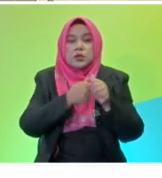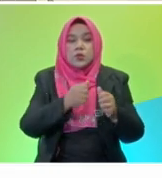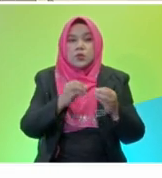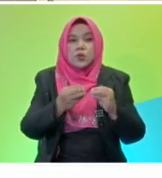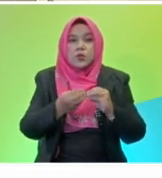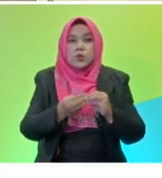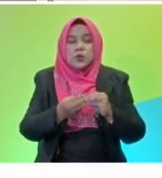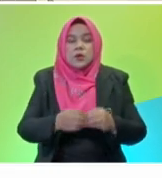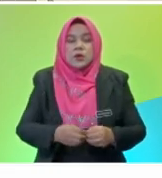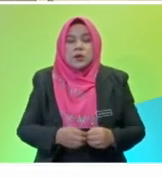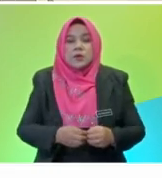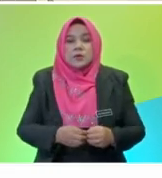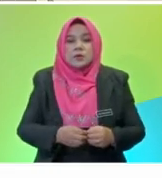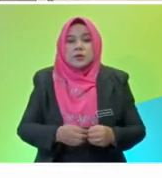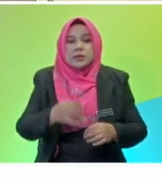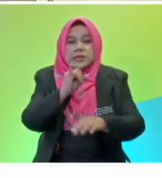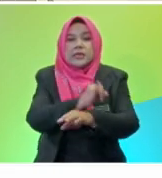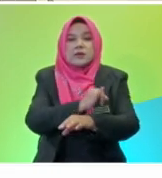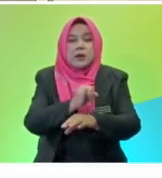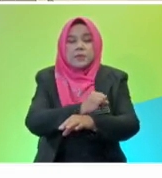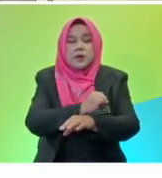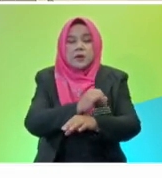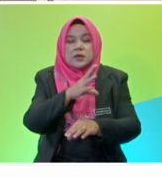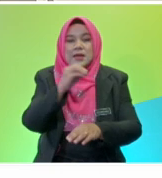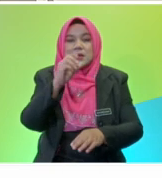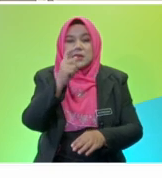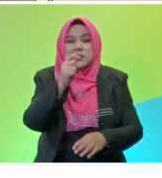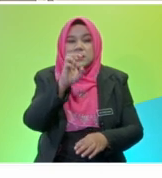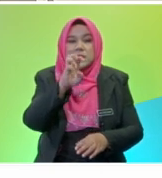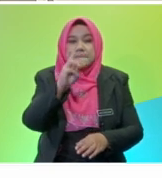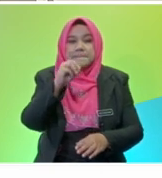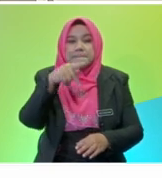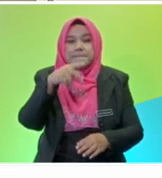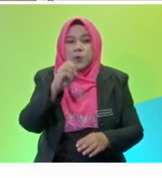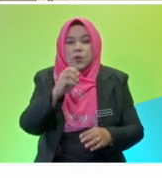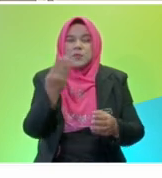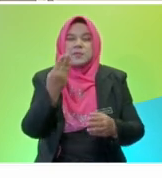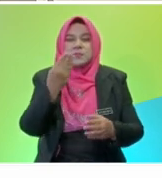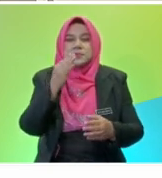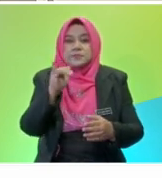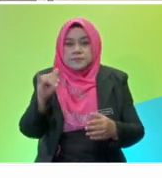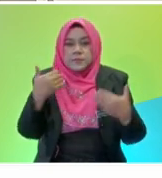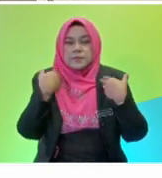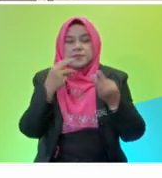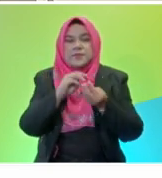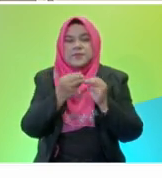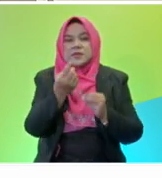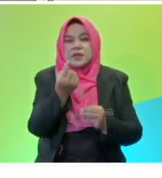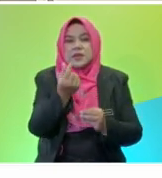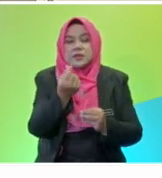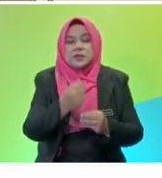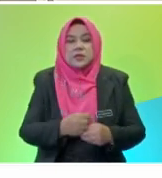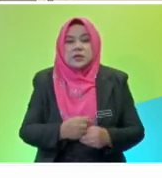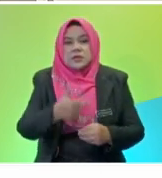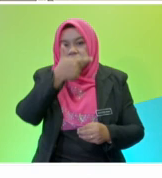hadir dengan irama yang betul tempo biasanya ada yang akan bermasalah kalau dia eee dia